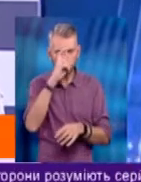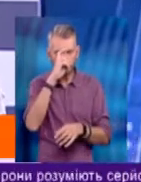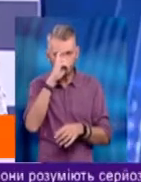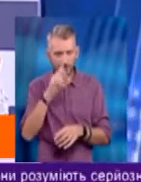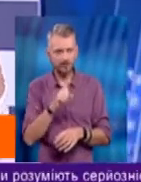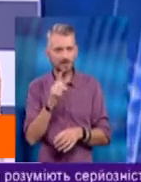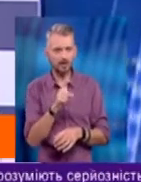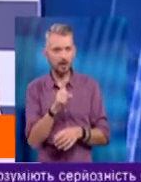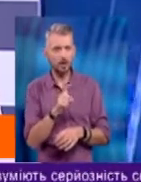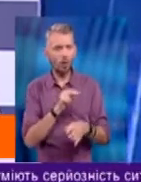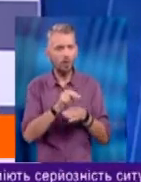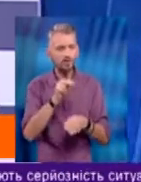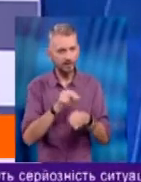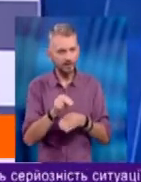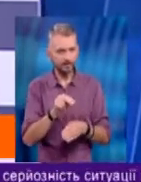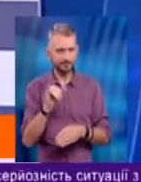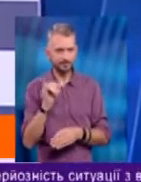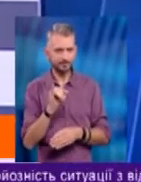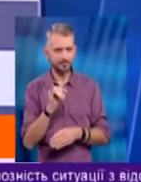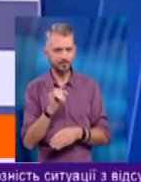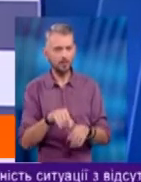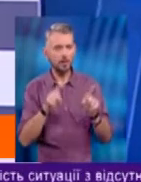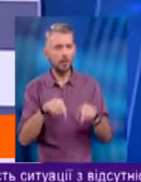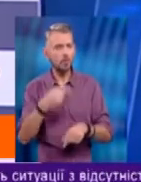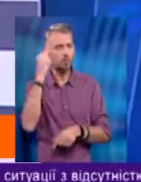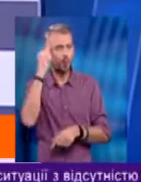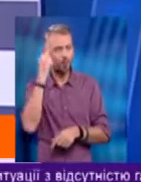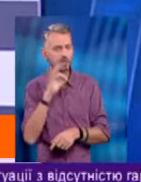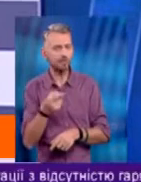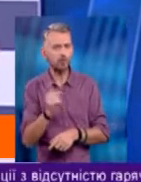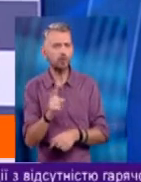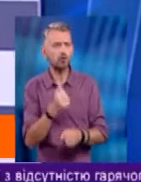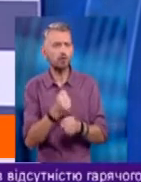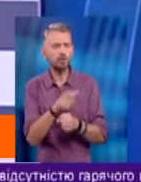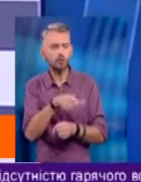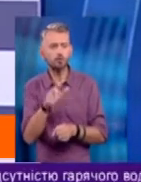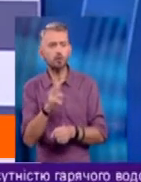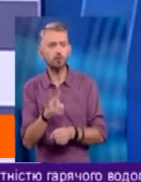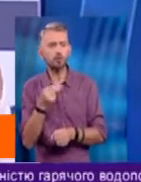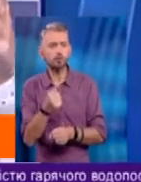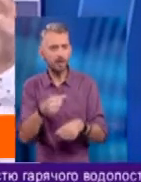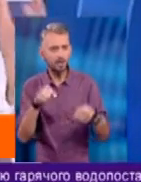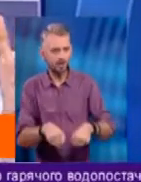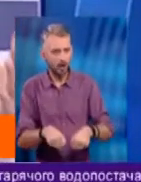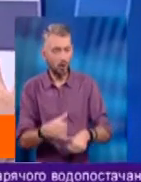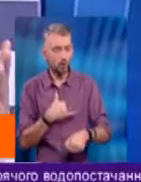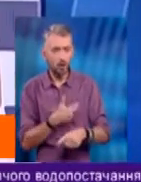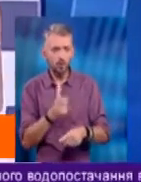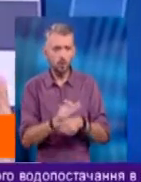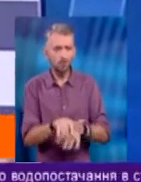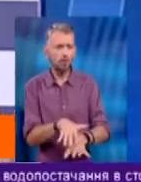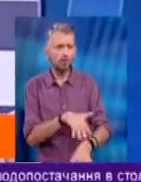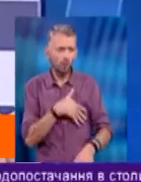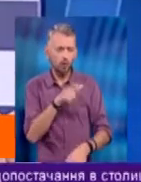з освіти. І також подумати про те, що робити з людьми, які купували права. Бо в нас дуже великий час люди